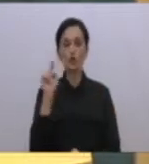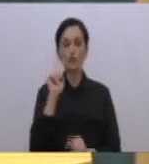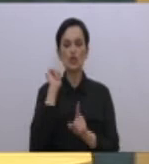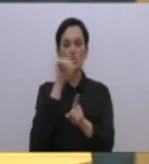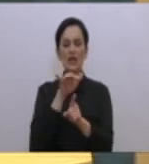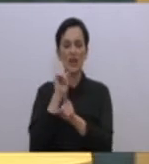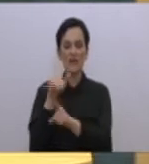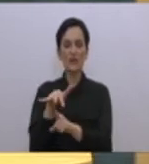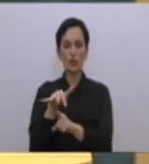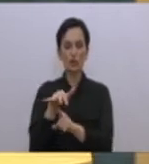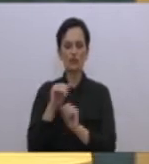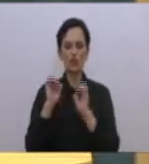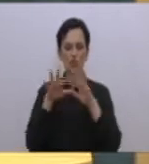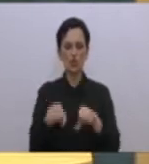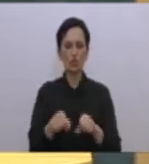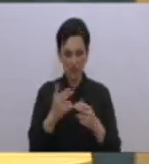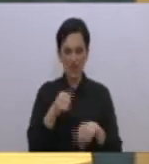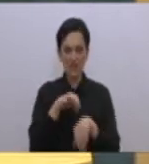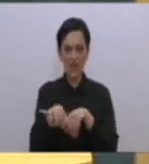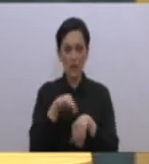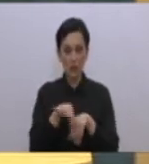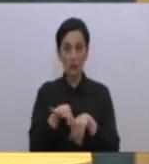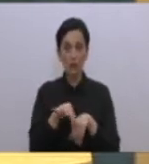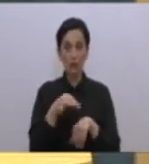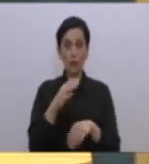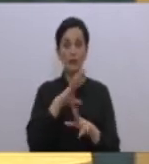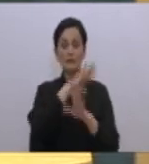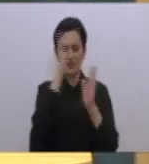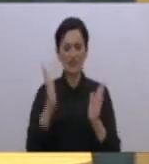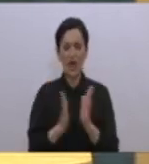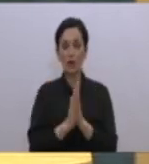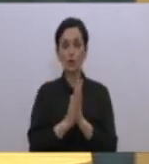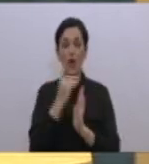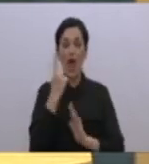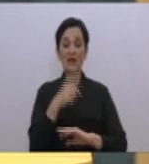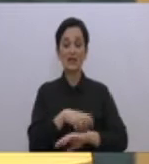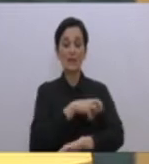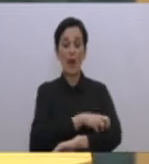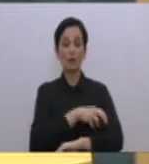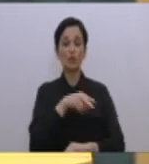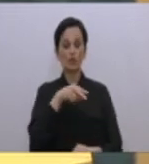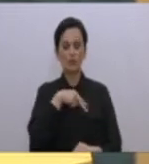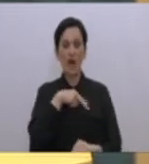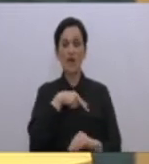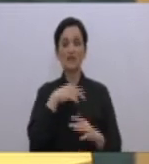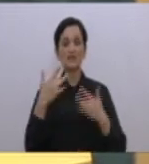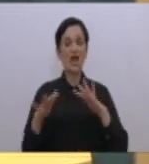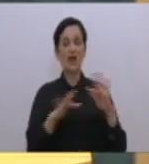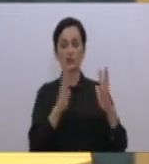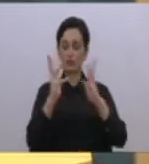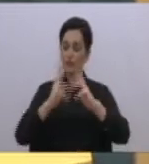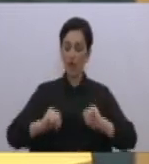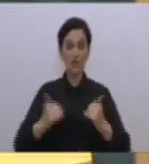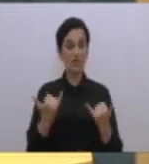შეტევით, შტურმით და ძალადობით. Საერთო ჯამში ერთპარტიული პარლამენტის სცენარი ჩაიშალა და